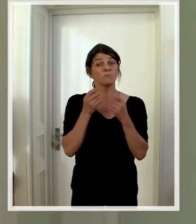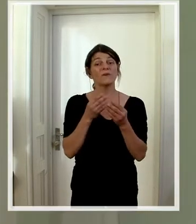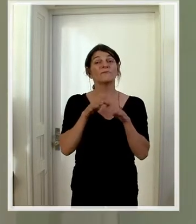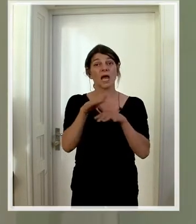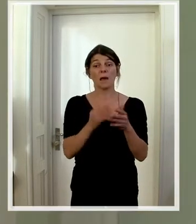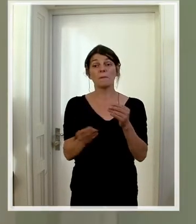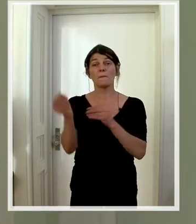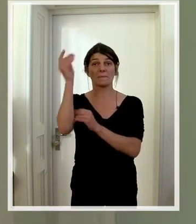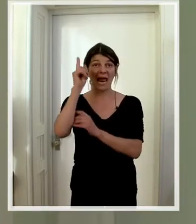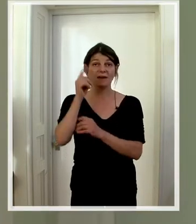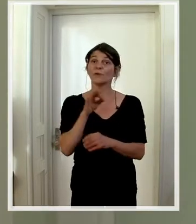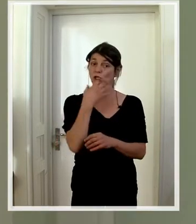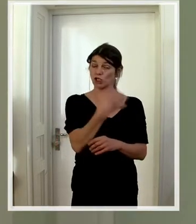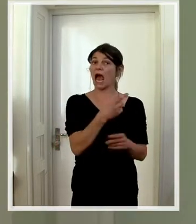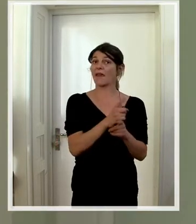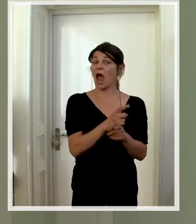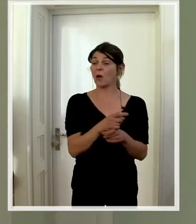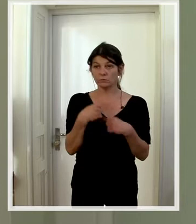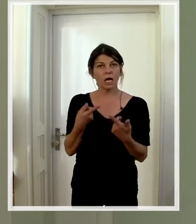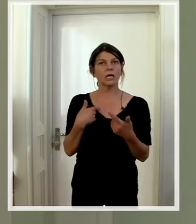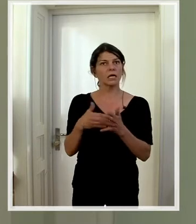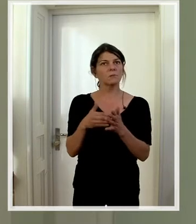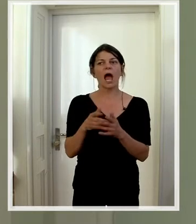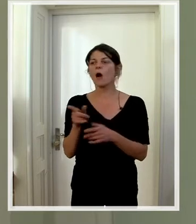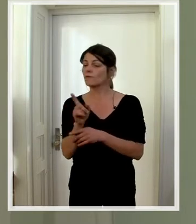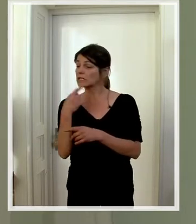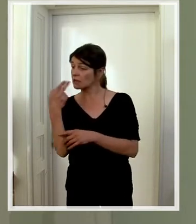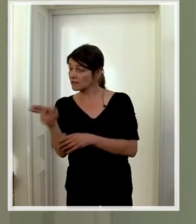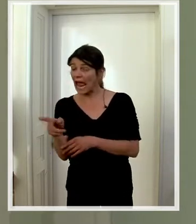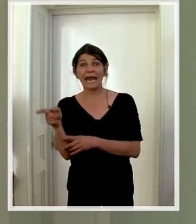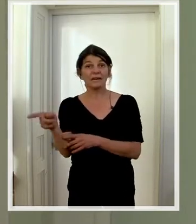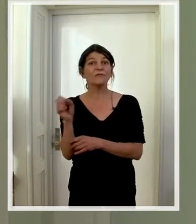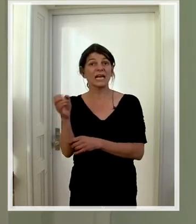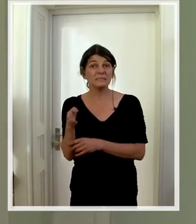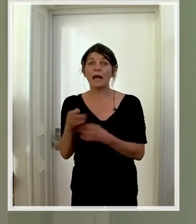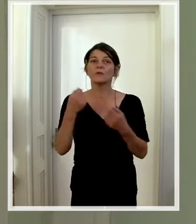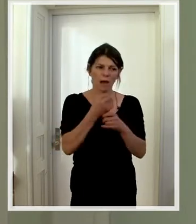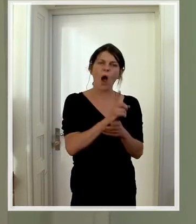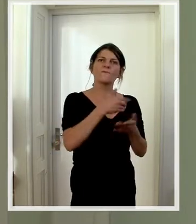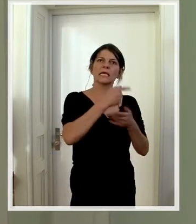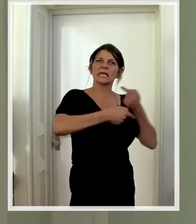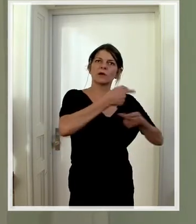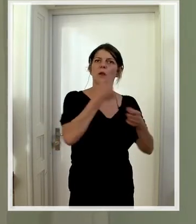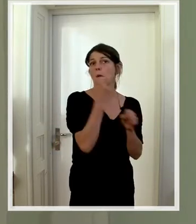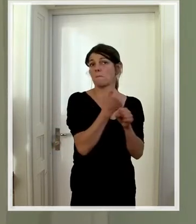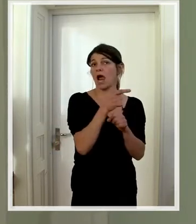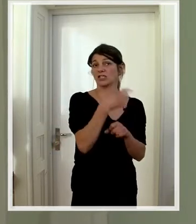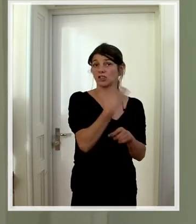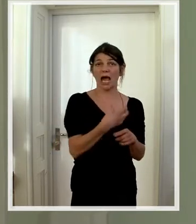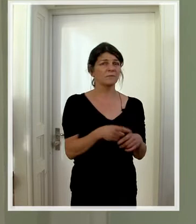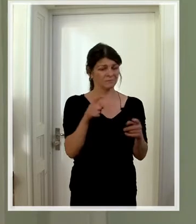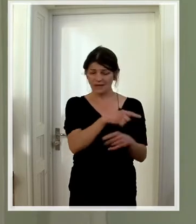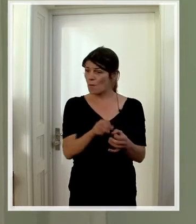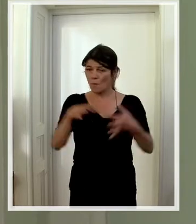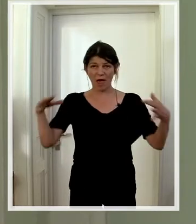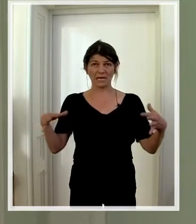braucht es so bei einer Neitzer S-Bahn eine Lösung für Schaan, eine Weiterentwicklung für Schaan. Und genau ist der Landtag beschlossen, unabhängig vom S-Bahn-Projekt, ist Schaan